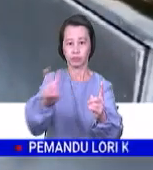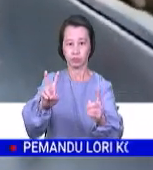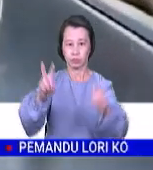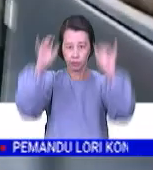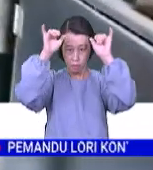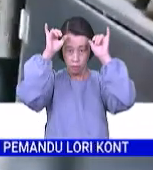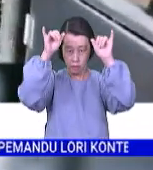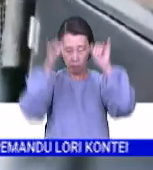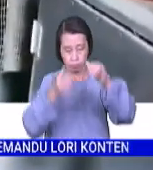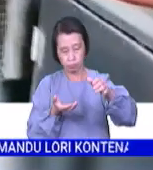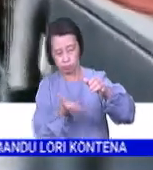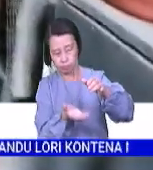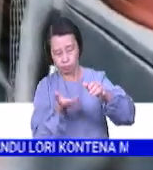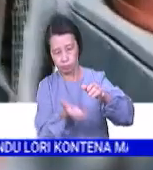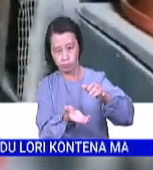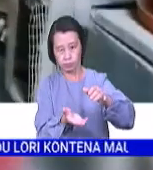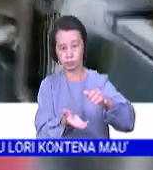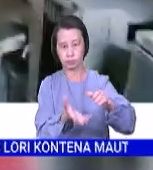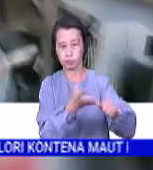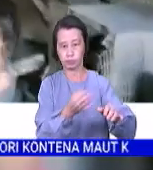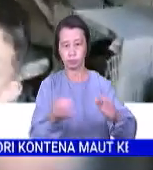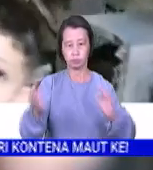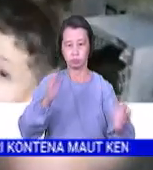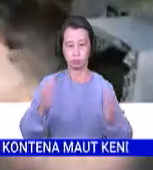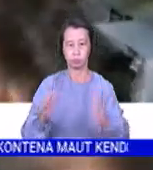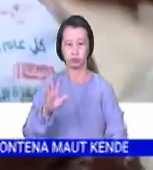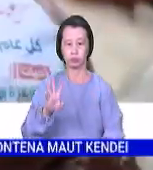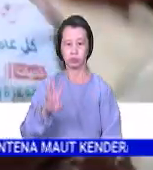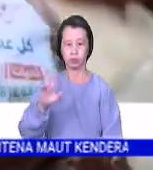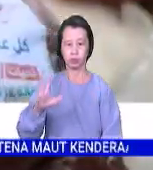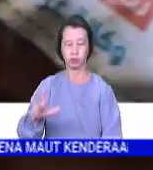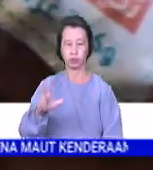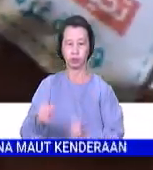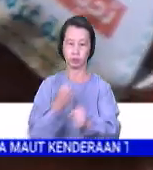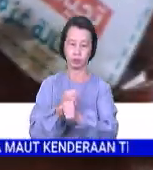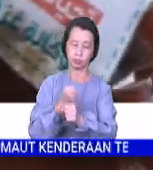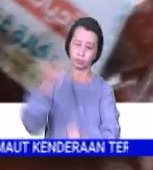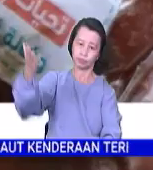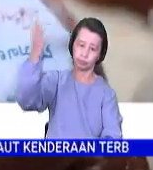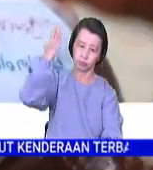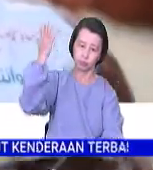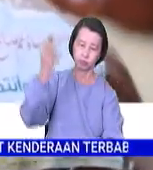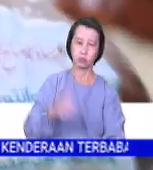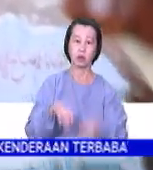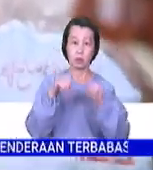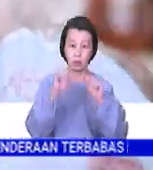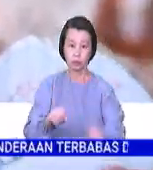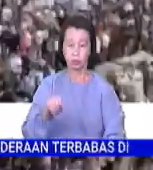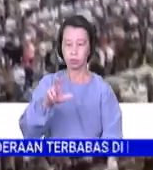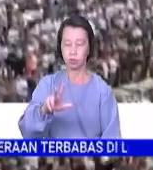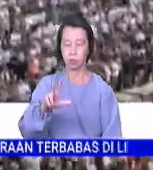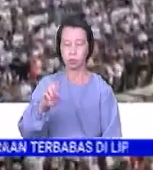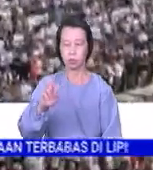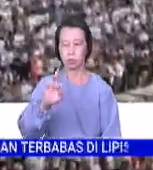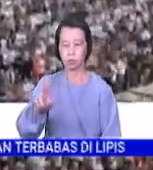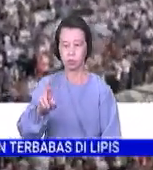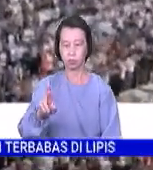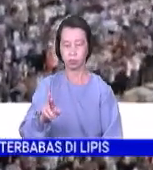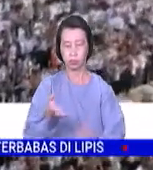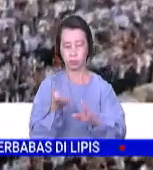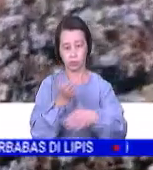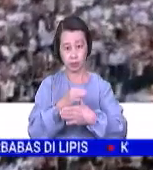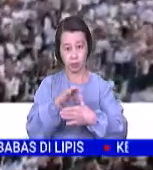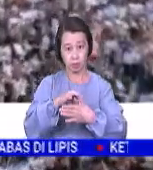lembu disumbang untuk dikorbankan berbanding 43 ekor tahun lalu. Ia membolehkan 30,000 kilogram daging